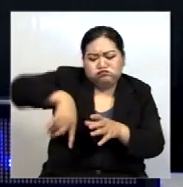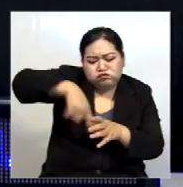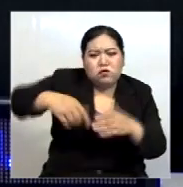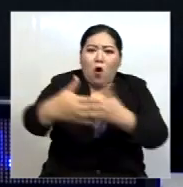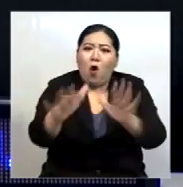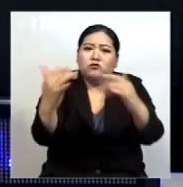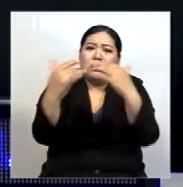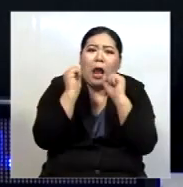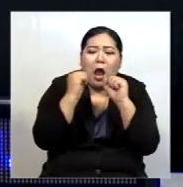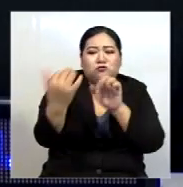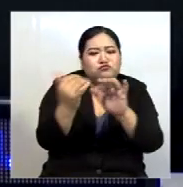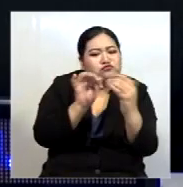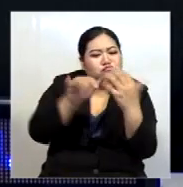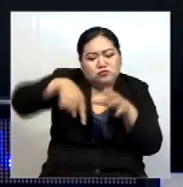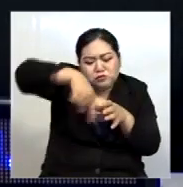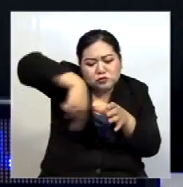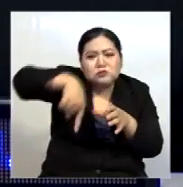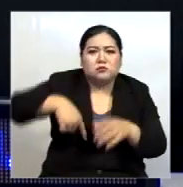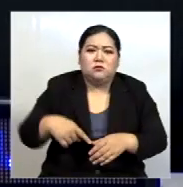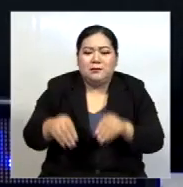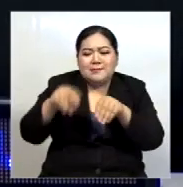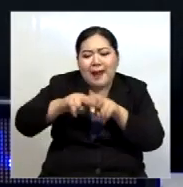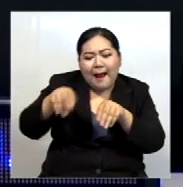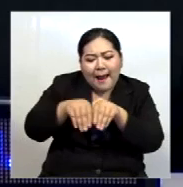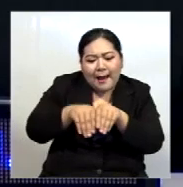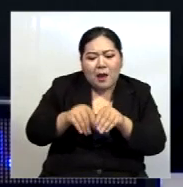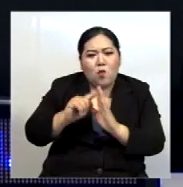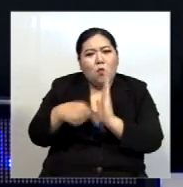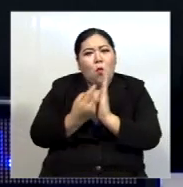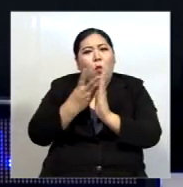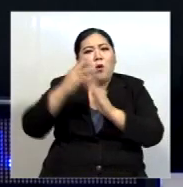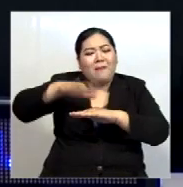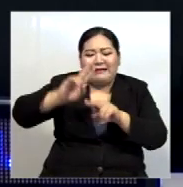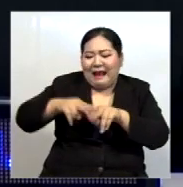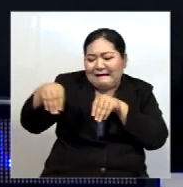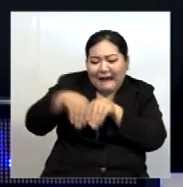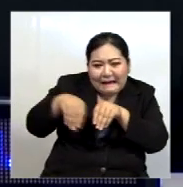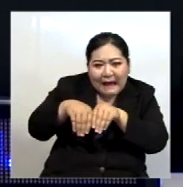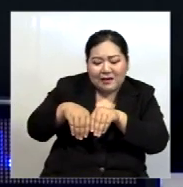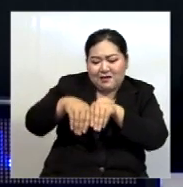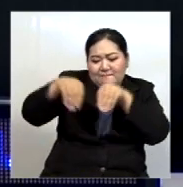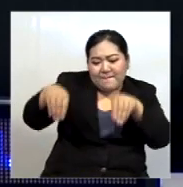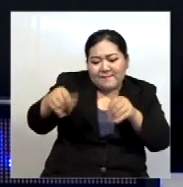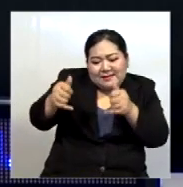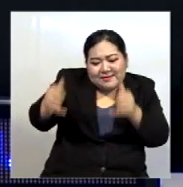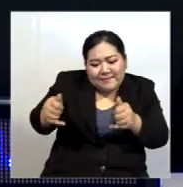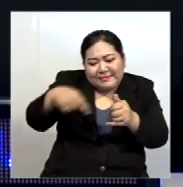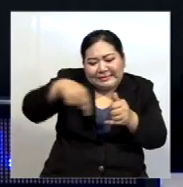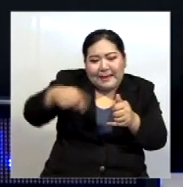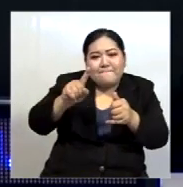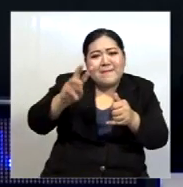ในห้องแอร์ที่อยู่แคบๆหรืออยู่ใกล้ชิดกันเกิน6ชั่วโมงระยะห่างนั่งติดกันเกิน1เมตรนะ